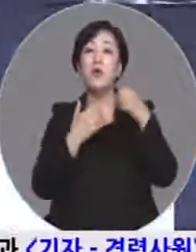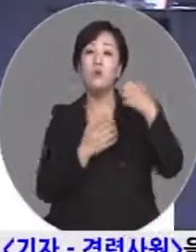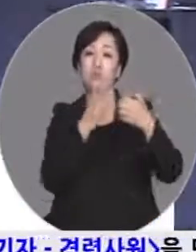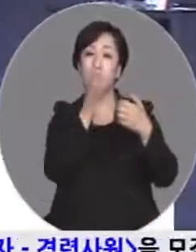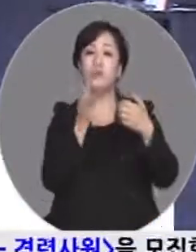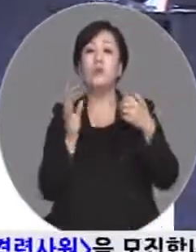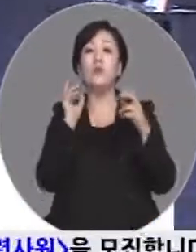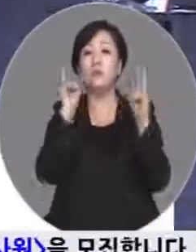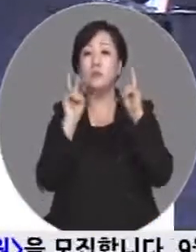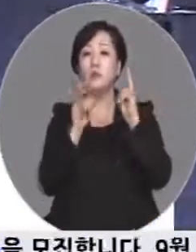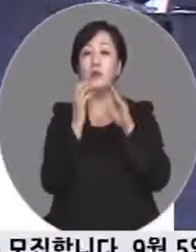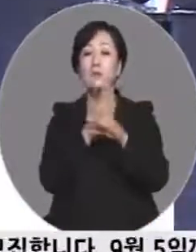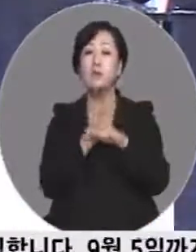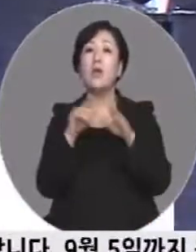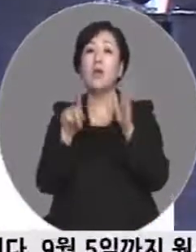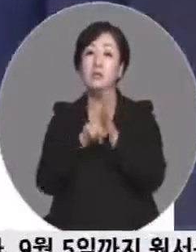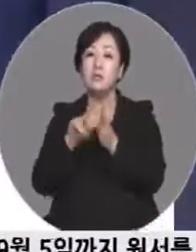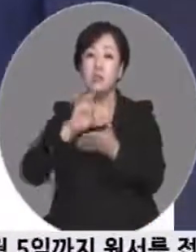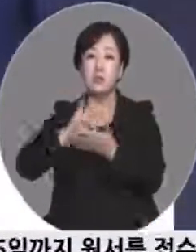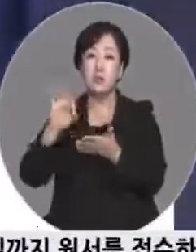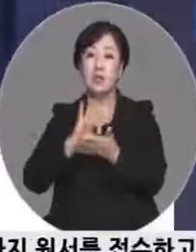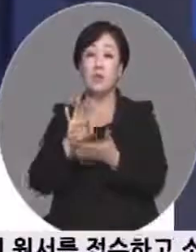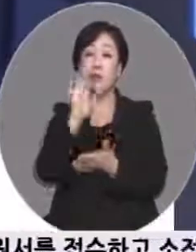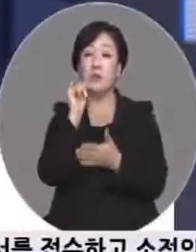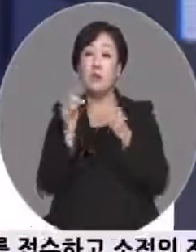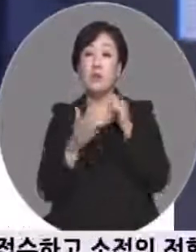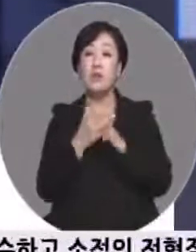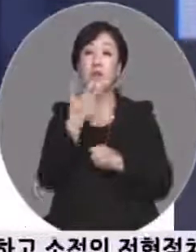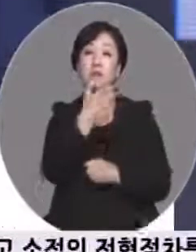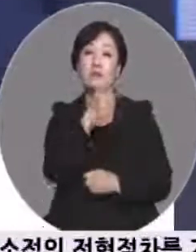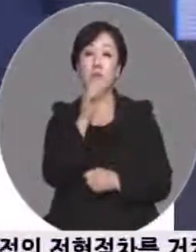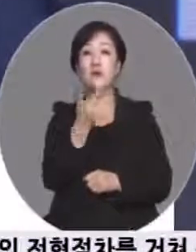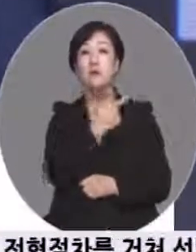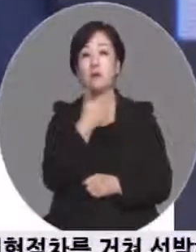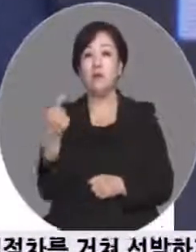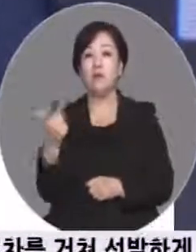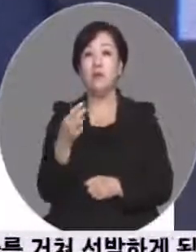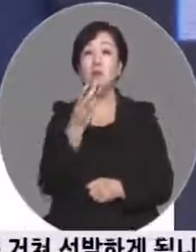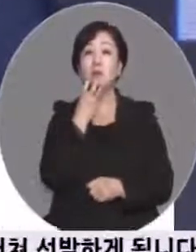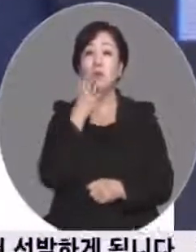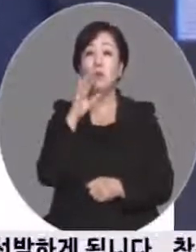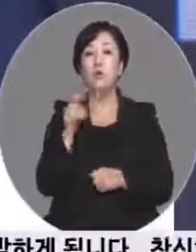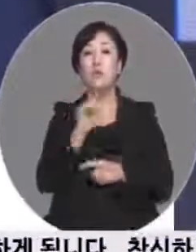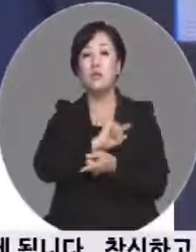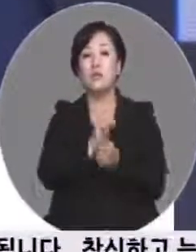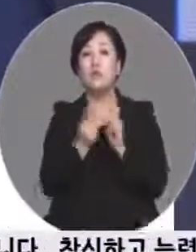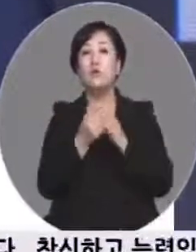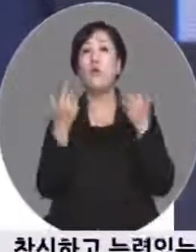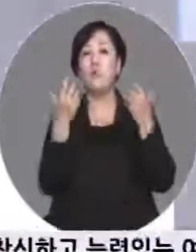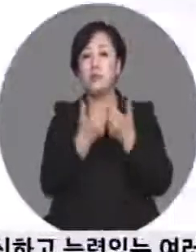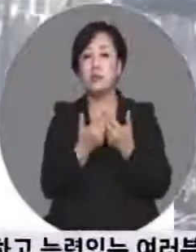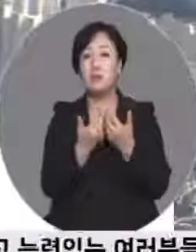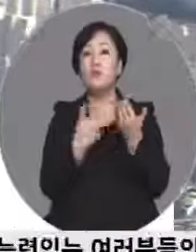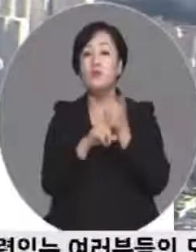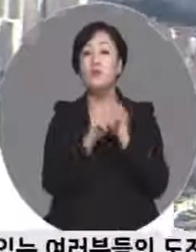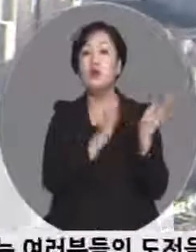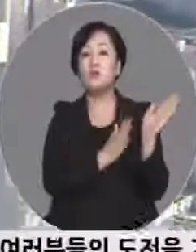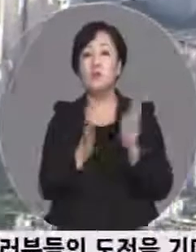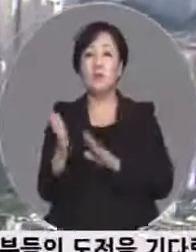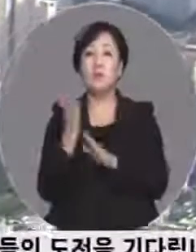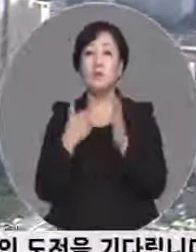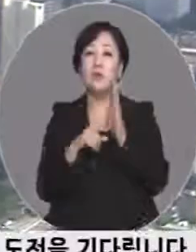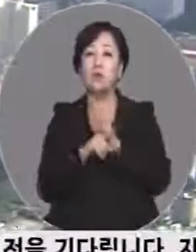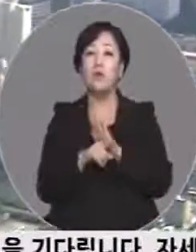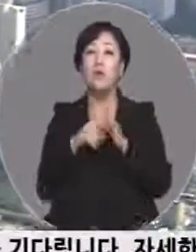90%, 신용카드 사용액의 72%에 달하는 거대 수도권에 맞서기 위한 경제 공동체입니다.